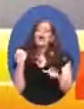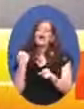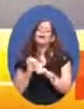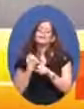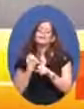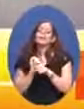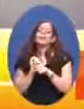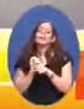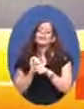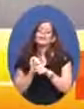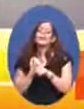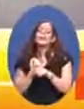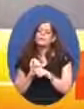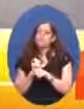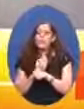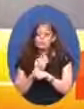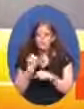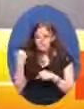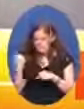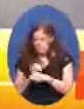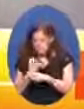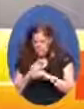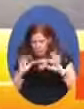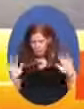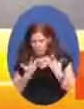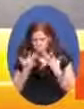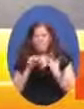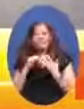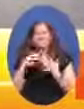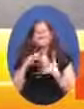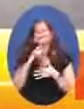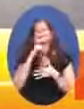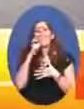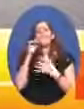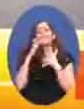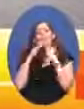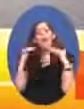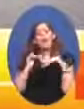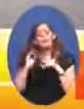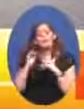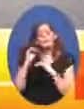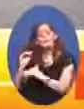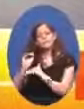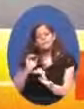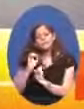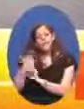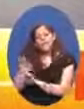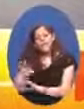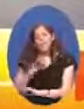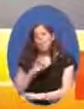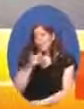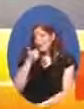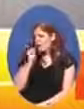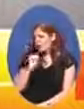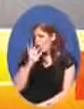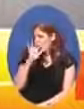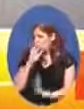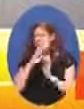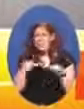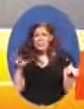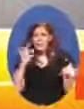עשינו מבצע בזק של הספקת מאות אוהלים. רק אתמול 5 ילדים